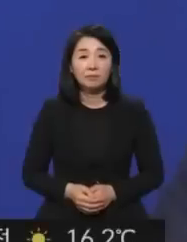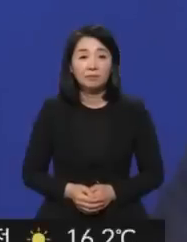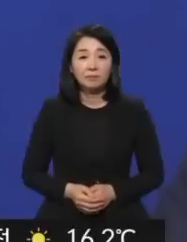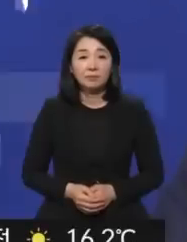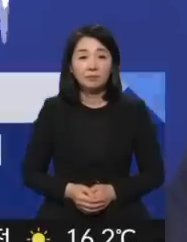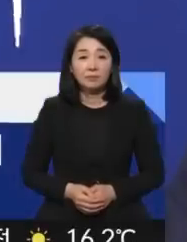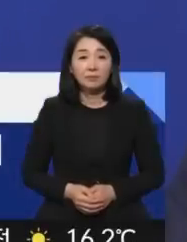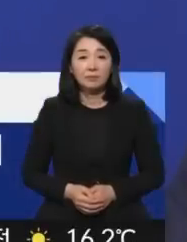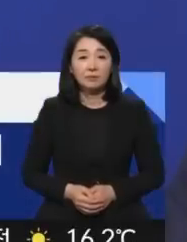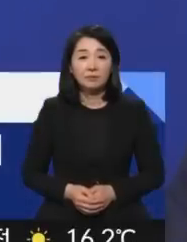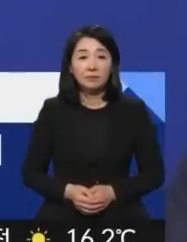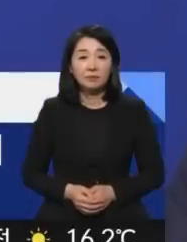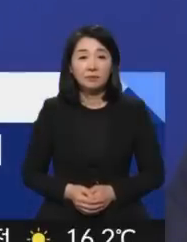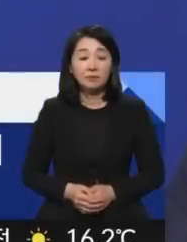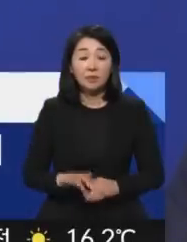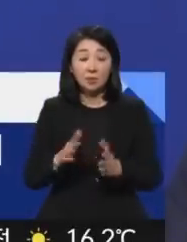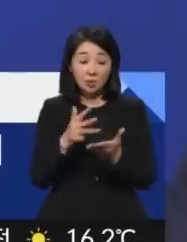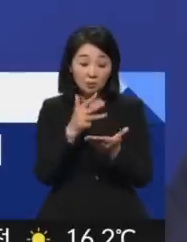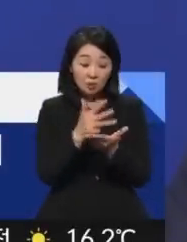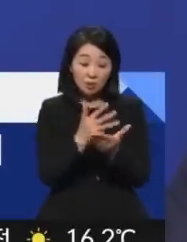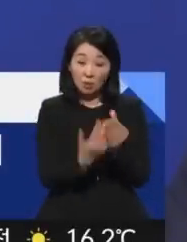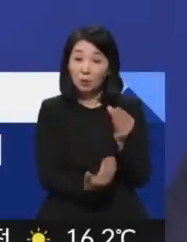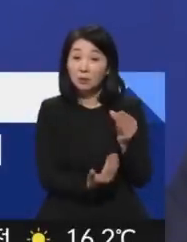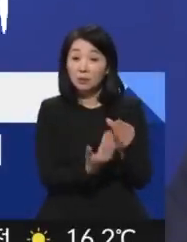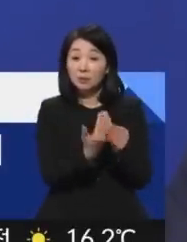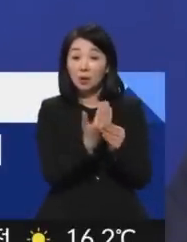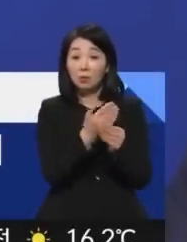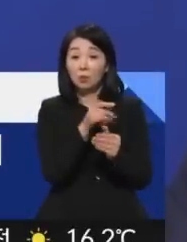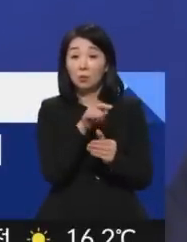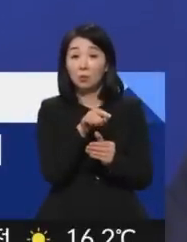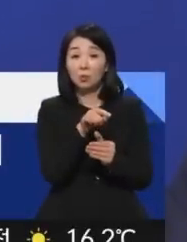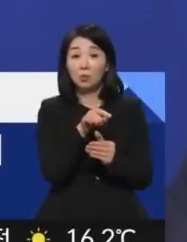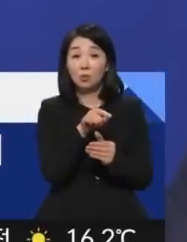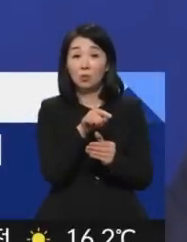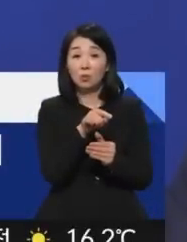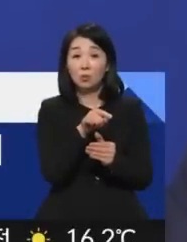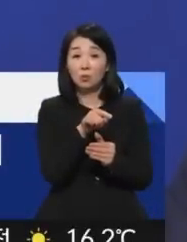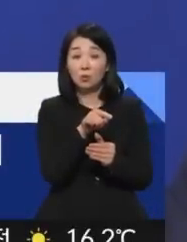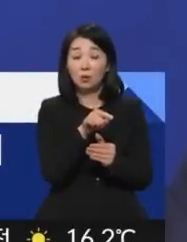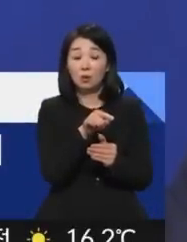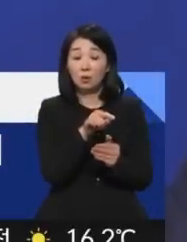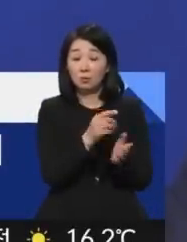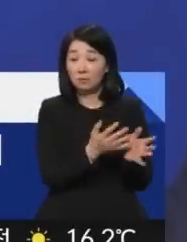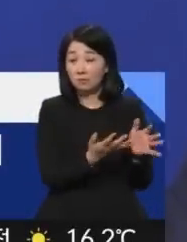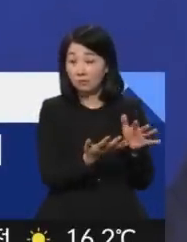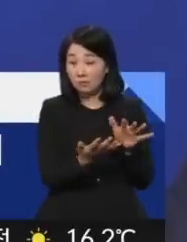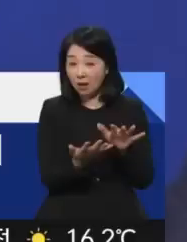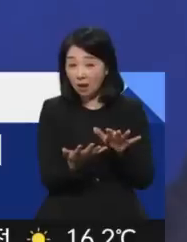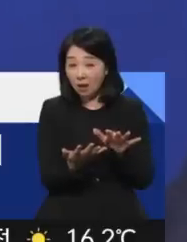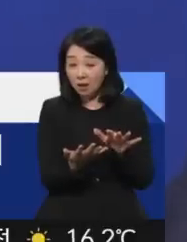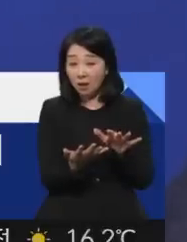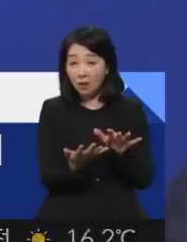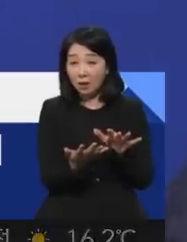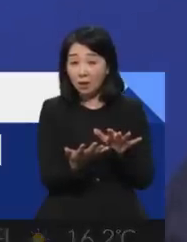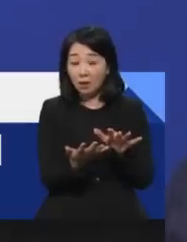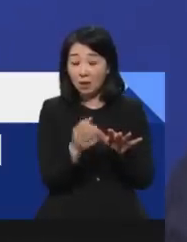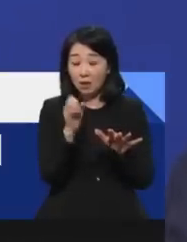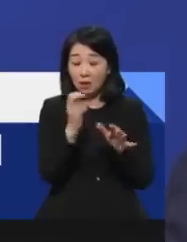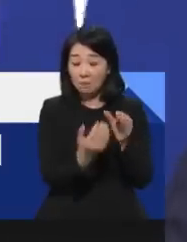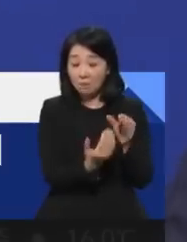지금 이태원 사고로 이태원 참사로 인해서 온 국민이 슬픔에 빠져